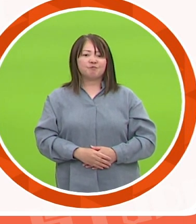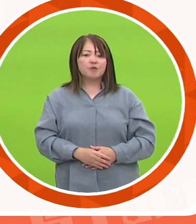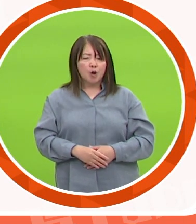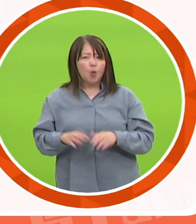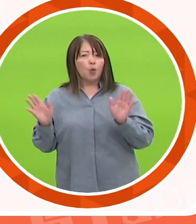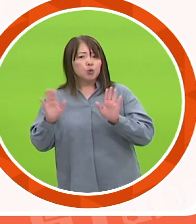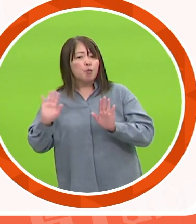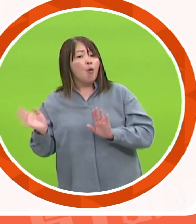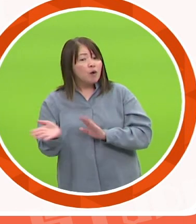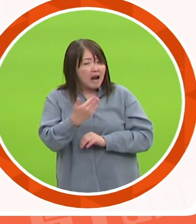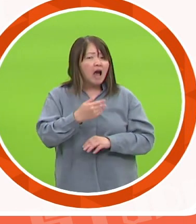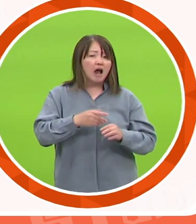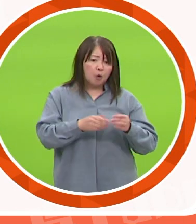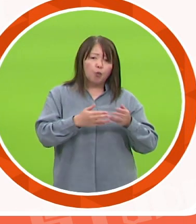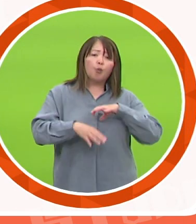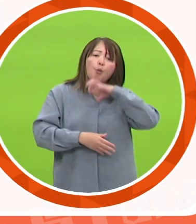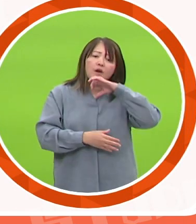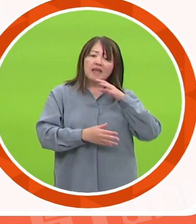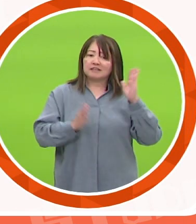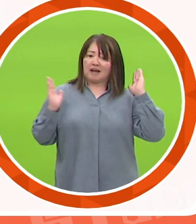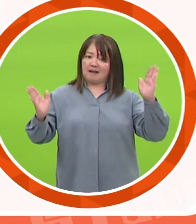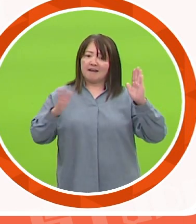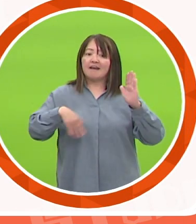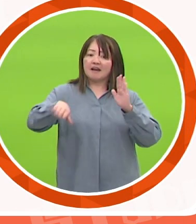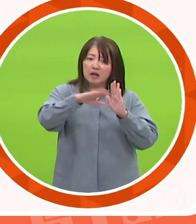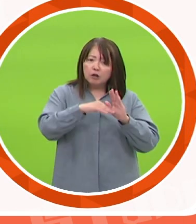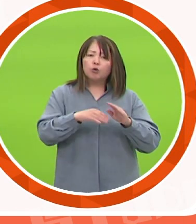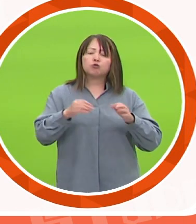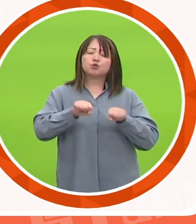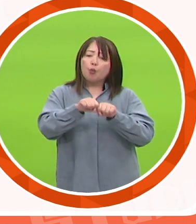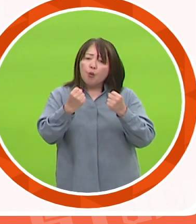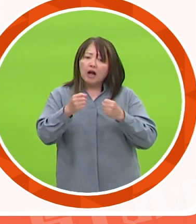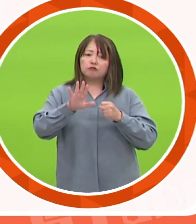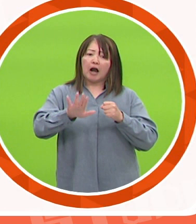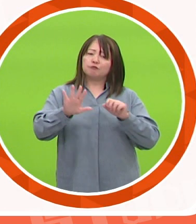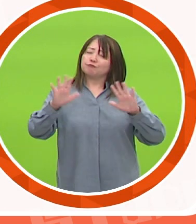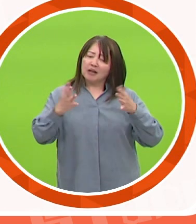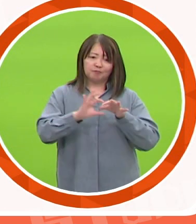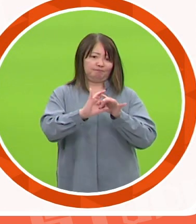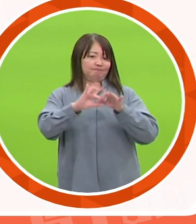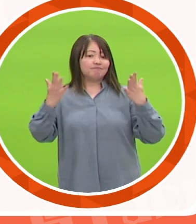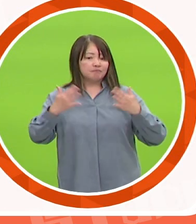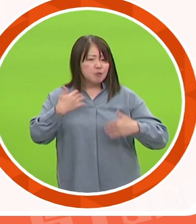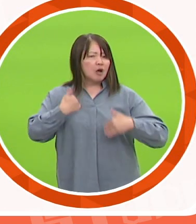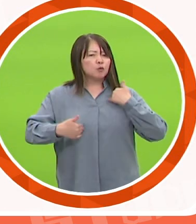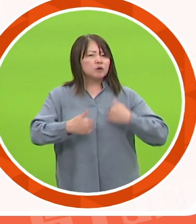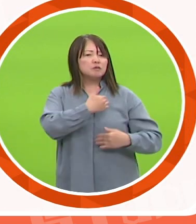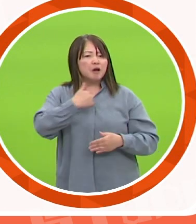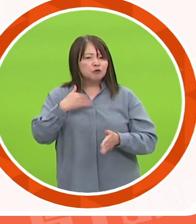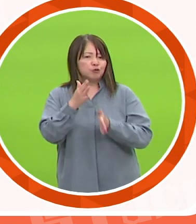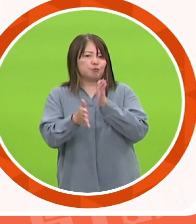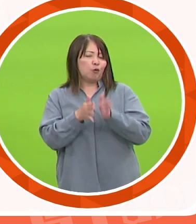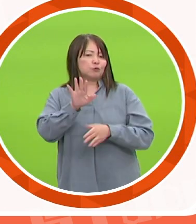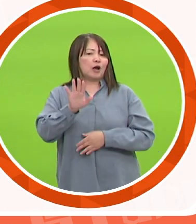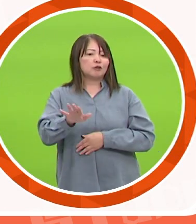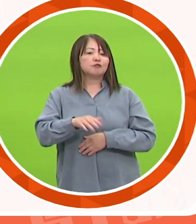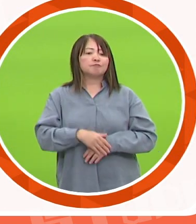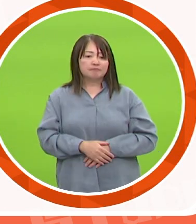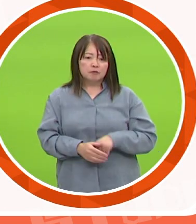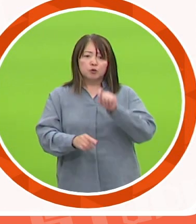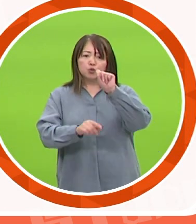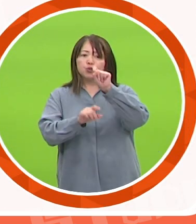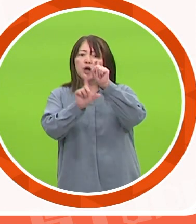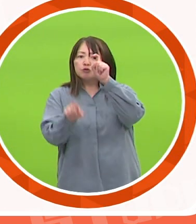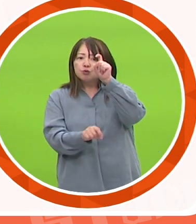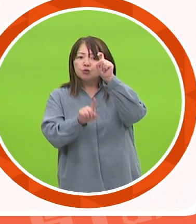インクルーシブスポーツとは、子どもから高齢者まで障害の有無に関係なく誰でも楽しめることを目指したスポーツ。